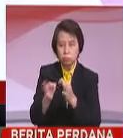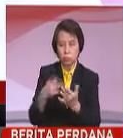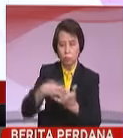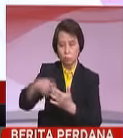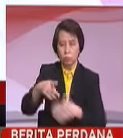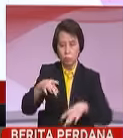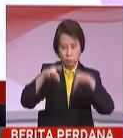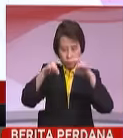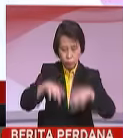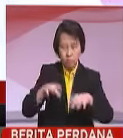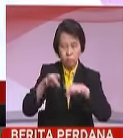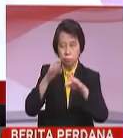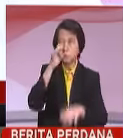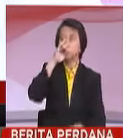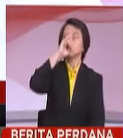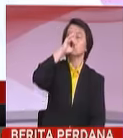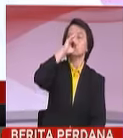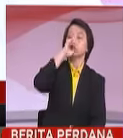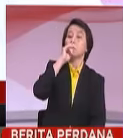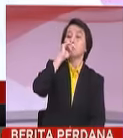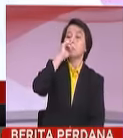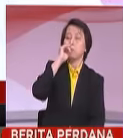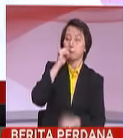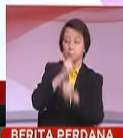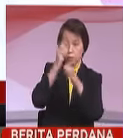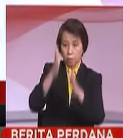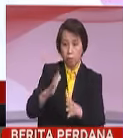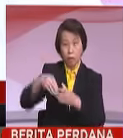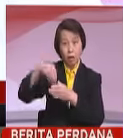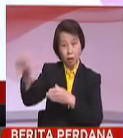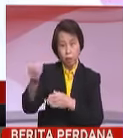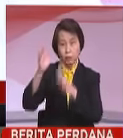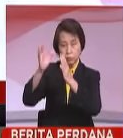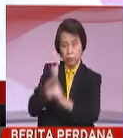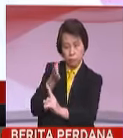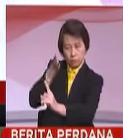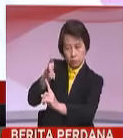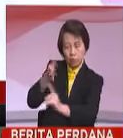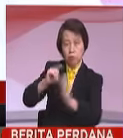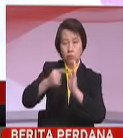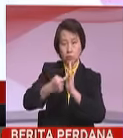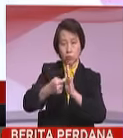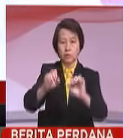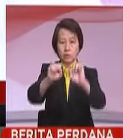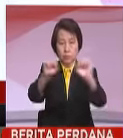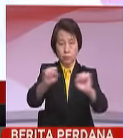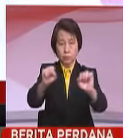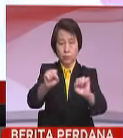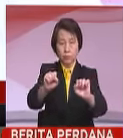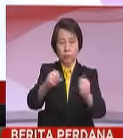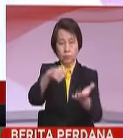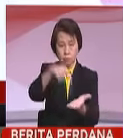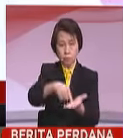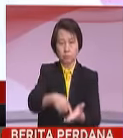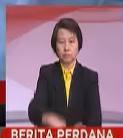program saringan COVID-19 bagi pekerja asing secara bersasar bermula Selasa ini.